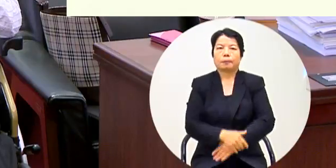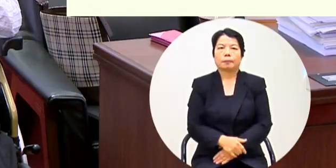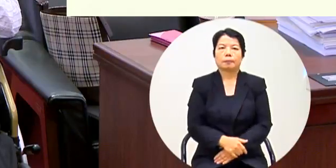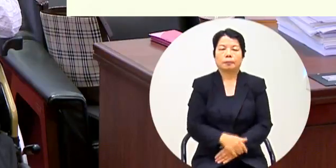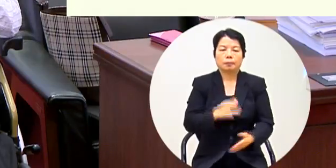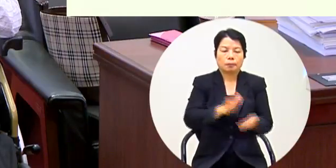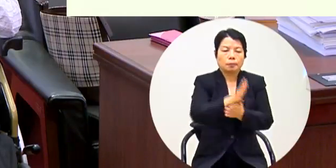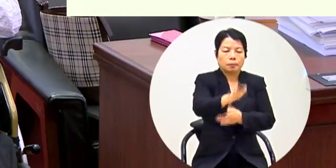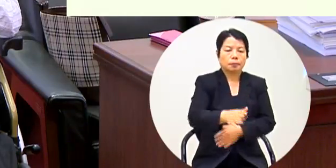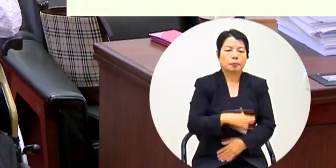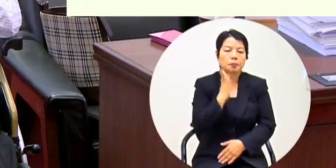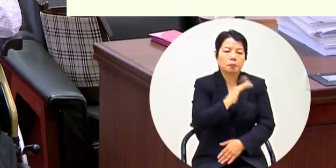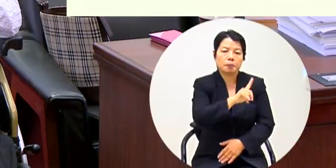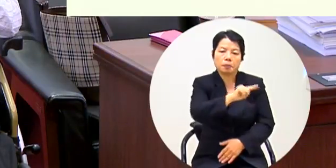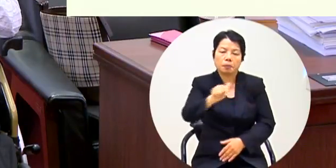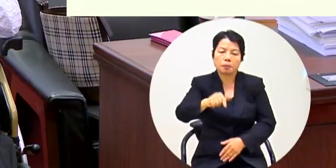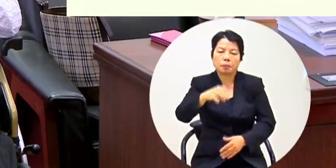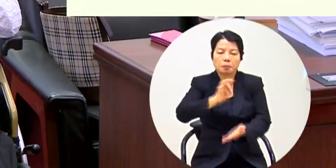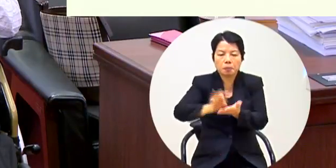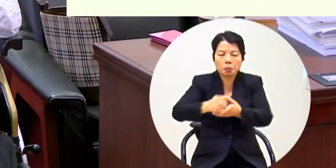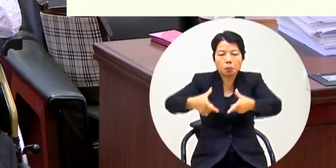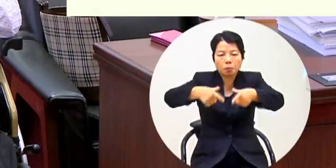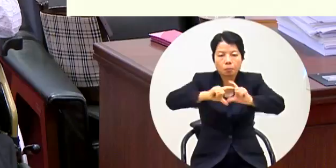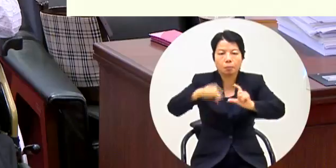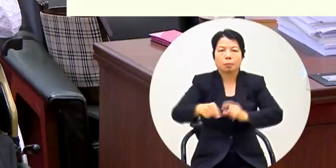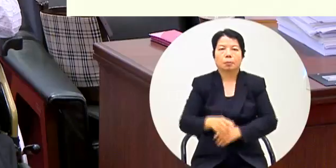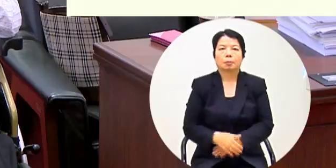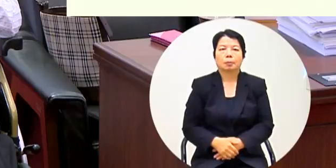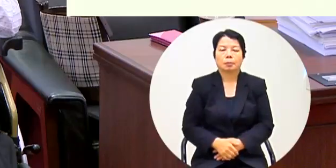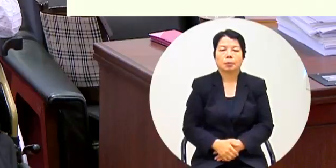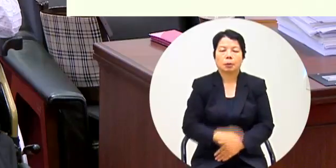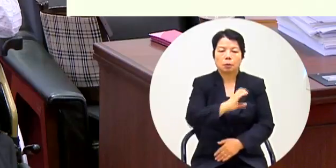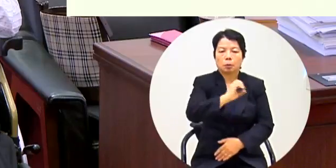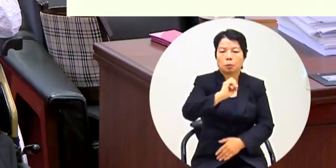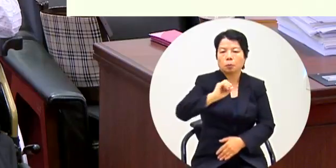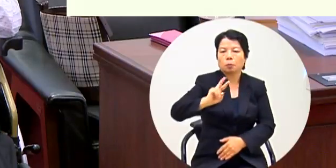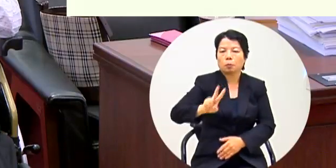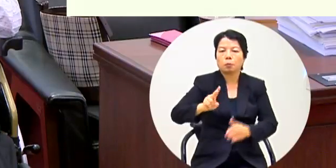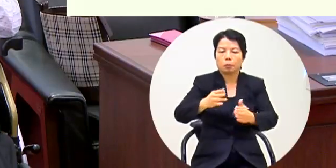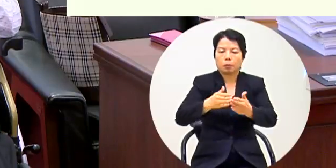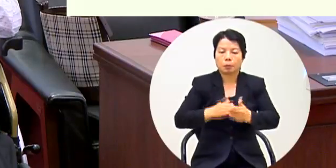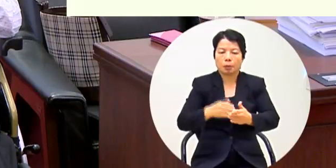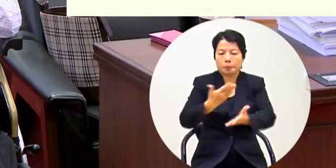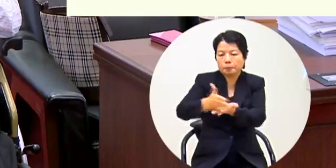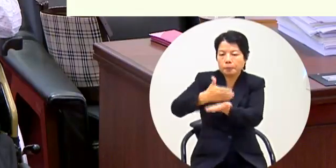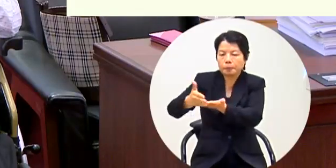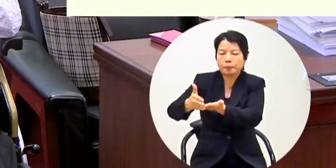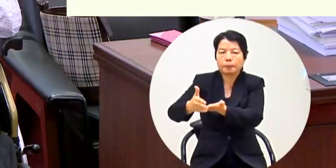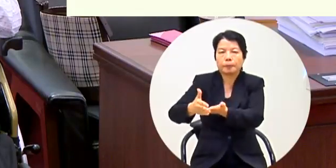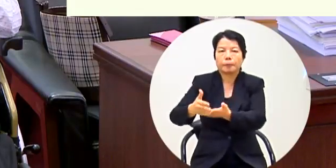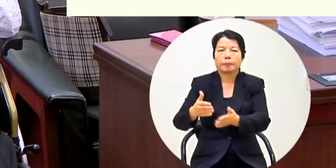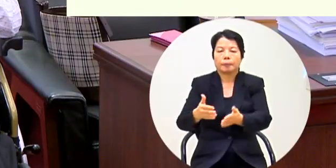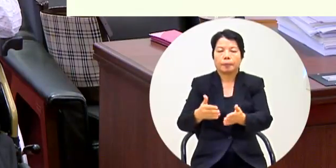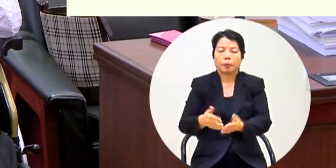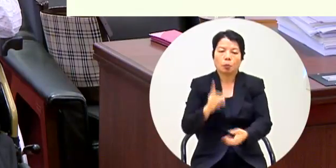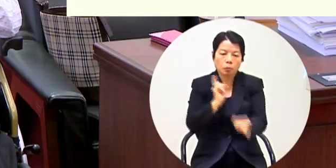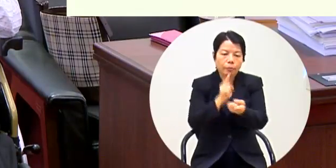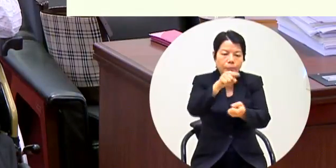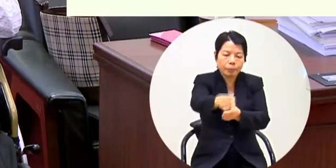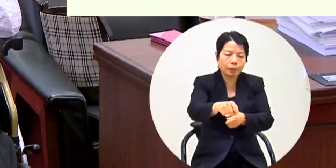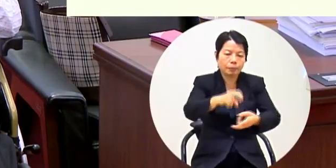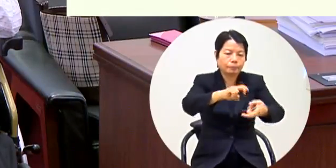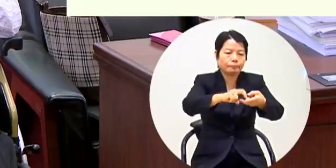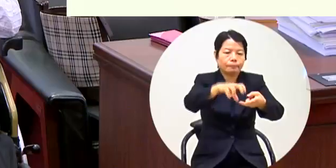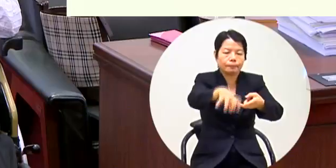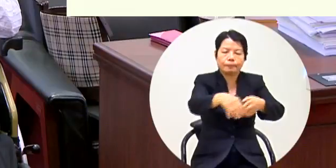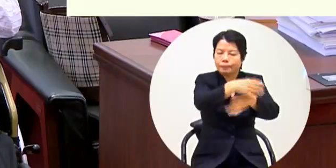整个 CO2 的排放上呢，我觉得都可以透过这个厂址作为好好的一个创新开发的园区。这个是